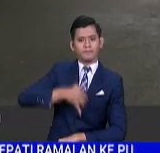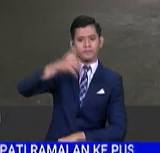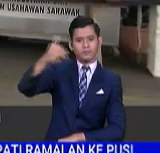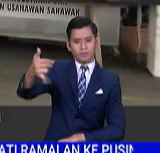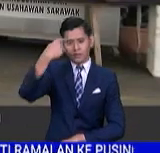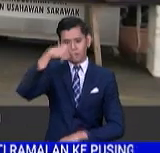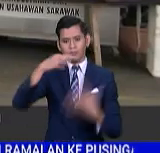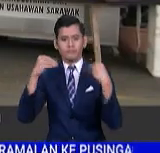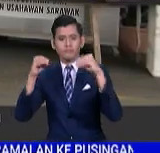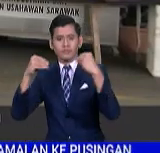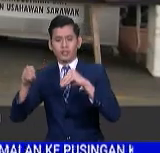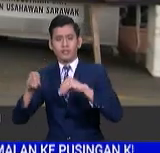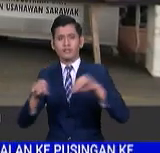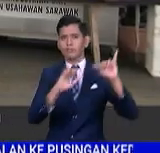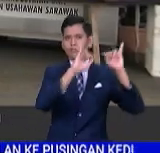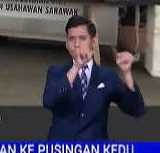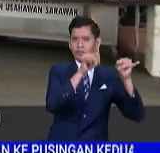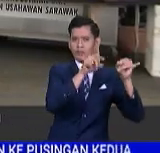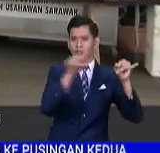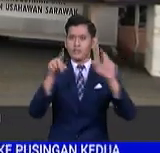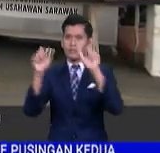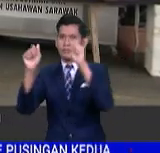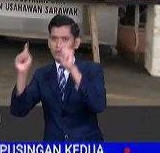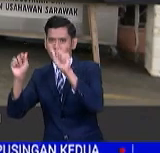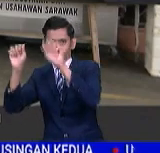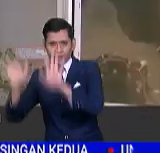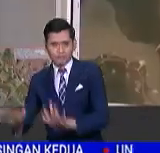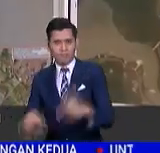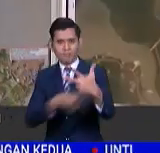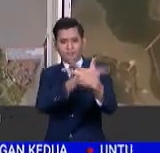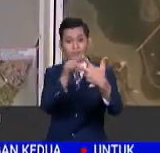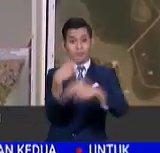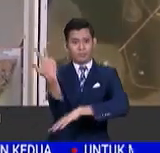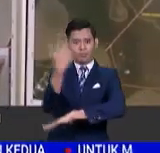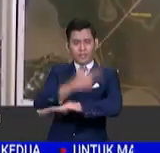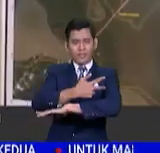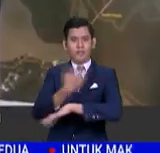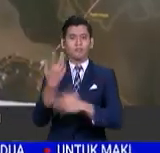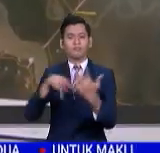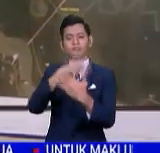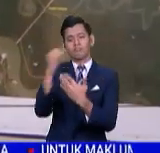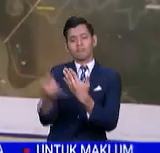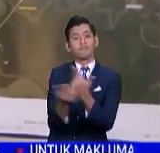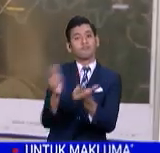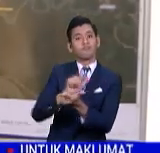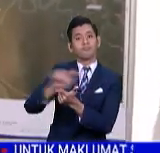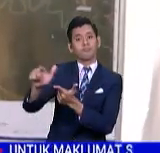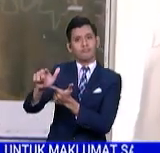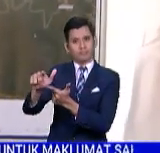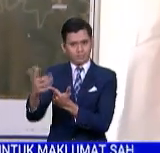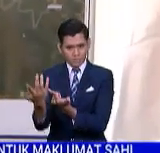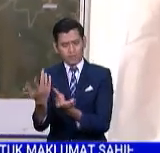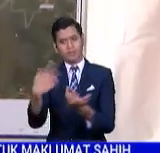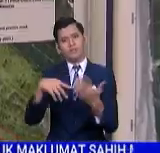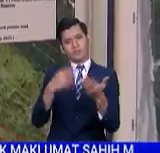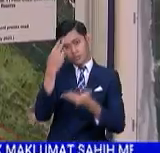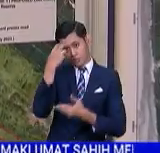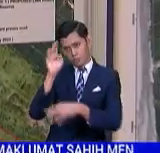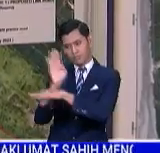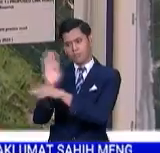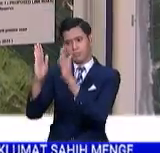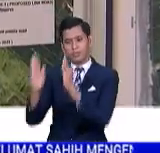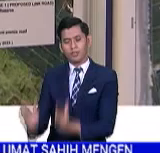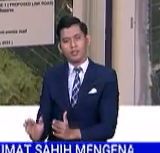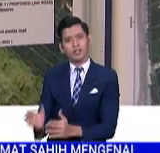tu Jumaat, Sabtu dan Ahad. Projek terbaru yang diluluskan ialah cadangan projek Ancung Usahawan Kabong